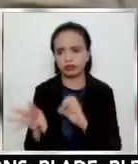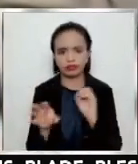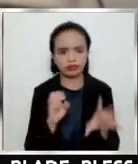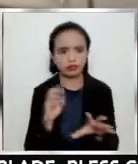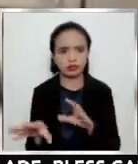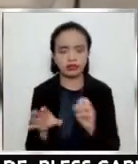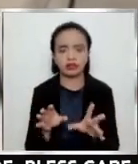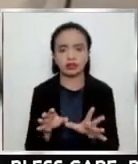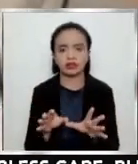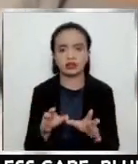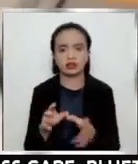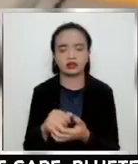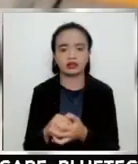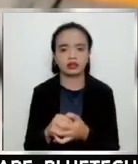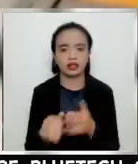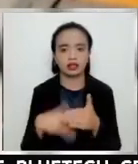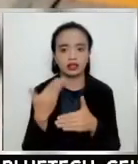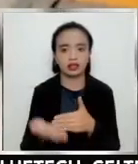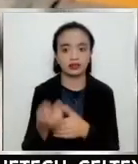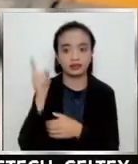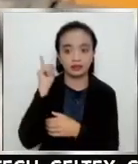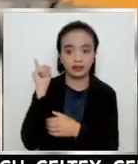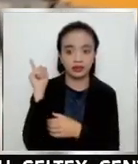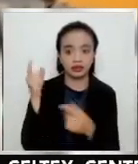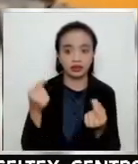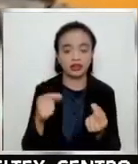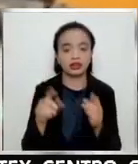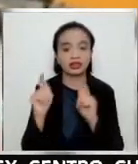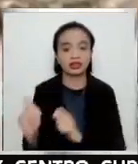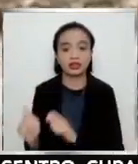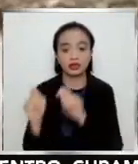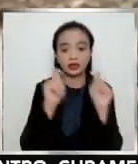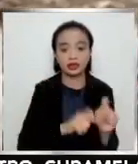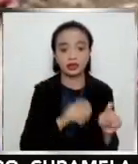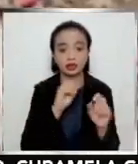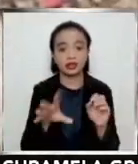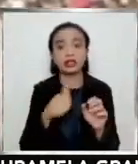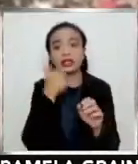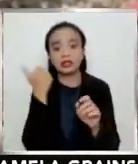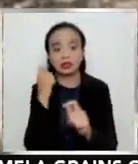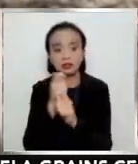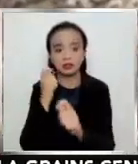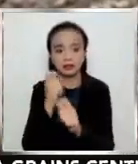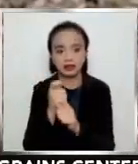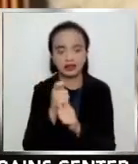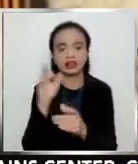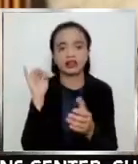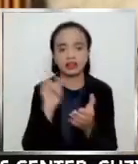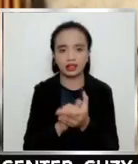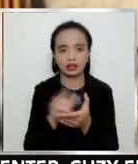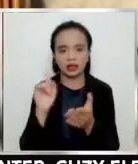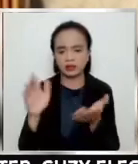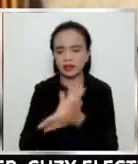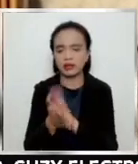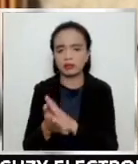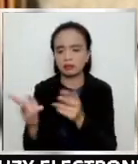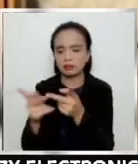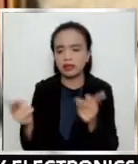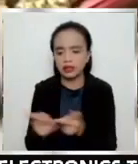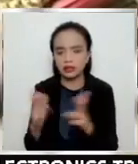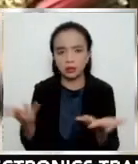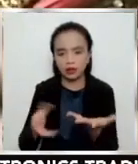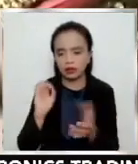at backhoe na naglilipat ng basura sa ibang truck. Ito raw ang itinakdang dump site at transfer station